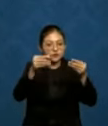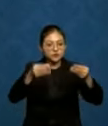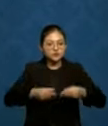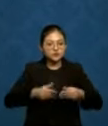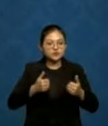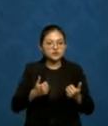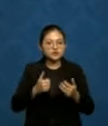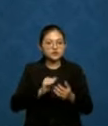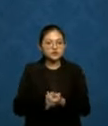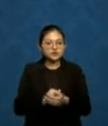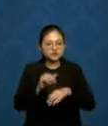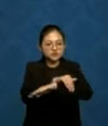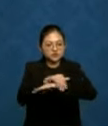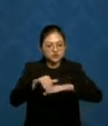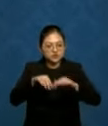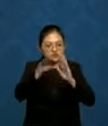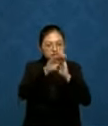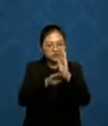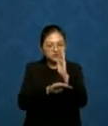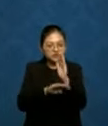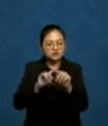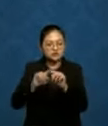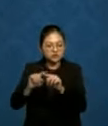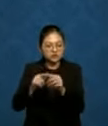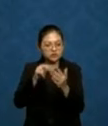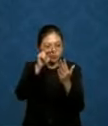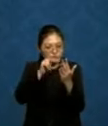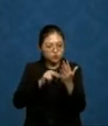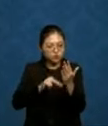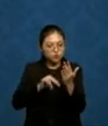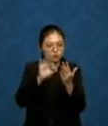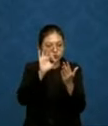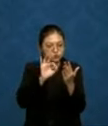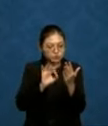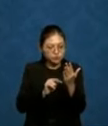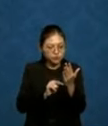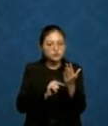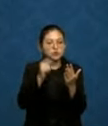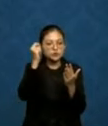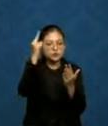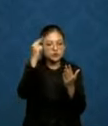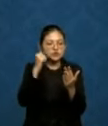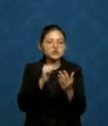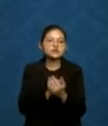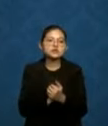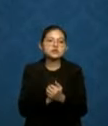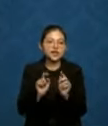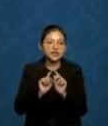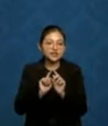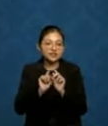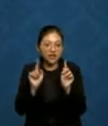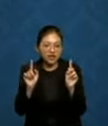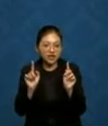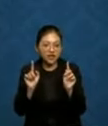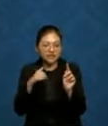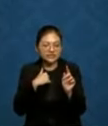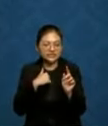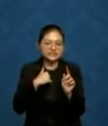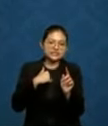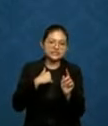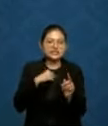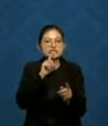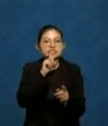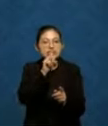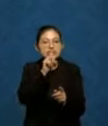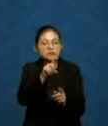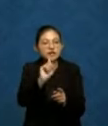เห็นสภาพการเดินบัญชีอะไรต่างๆแล้วผมก็ไม่มีปัญหาทางบัญชีนะครับผมเข้าใจครับว่านี่เป็นรายงานทางการเงินการบัญชีแต่สิ่งสิ่งที่ผมต้องลุกขึ้นมาอภิปรายนะ